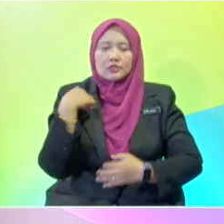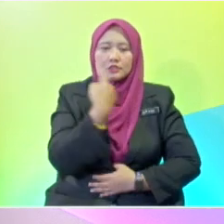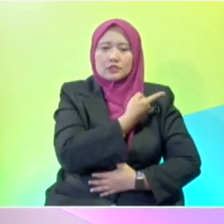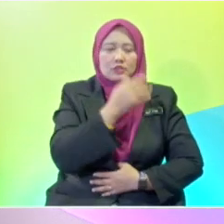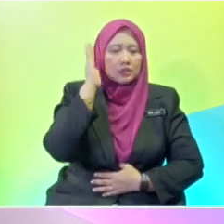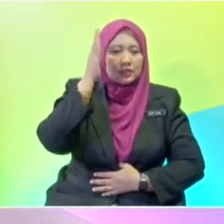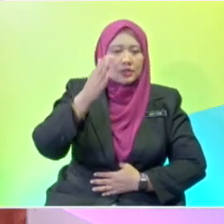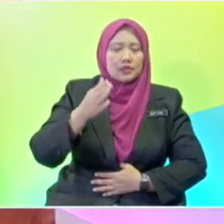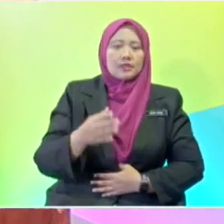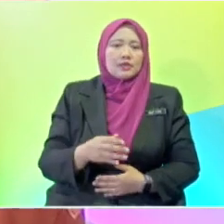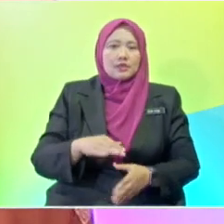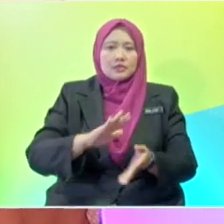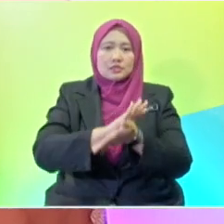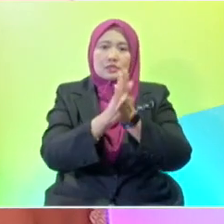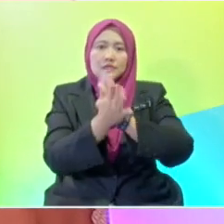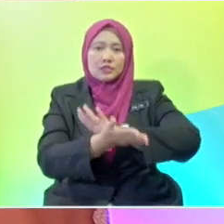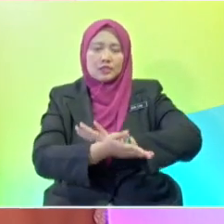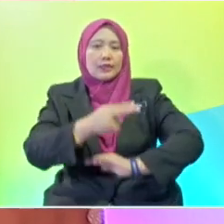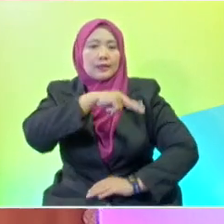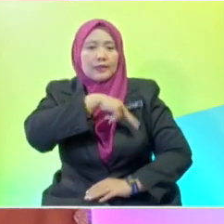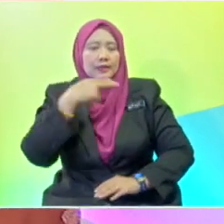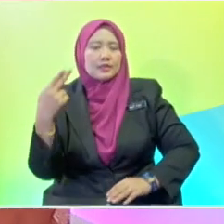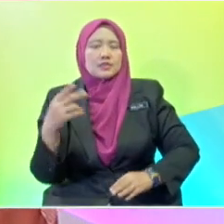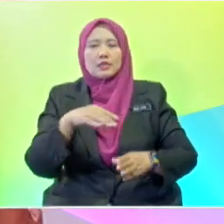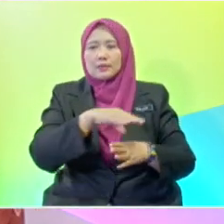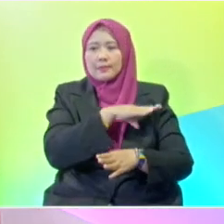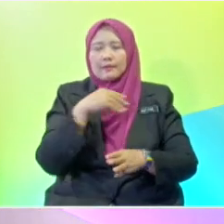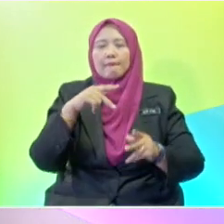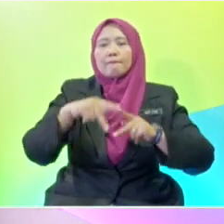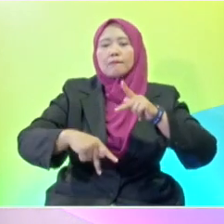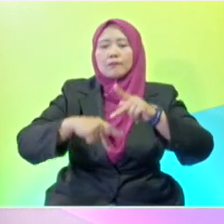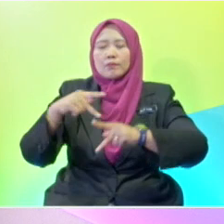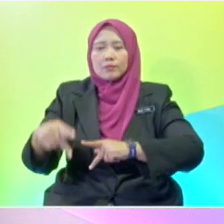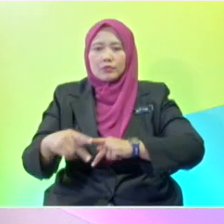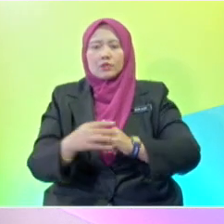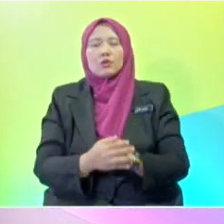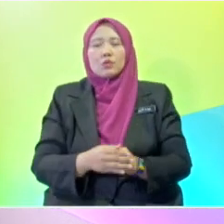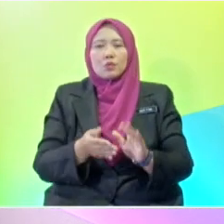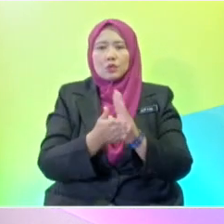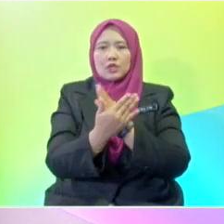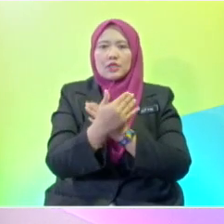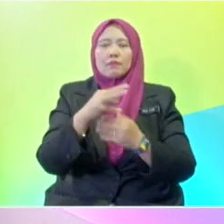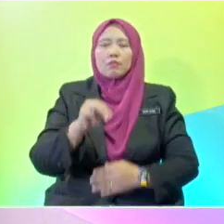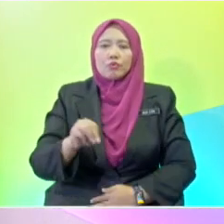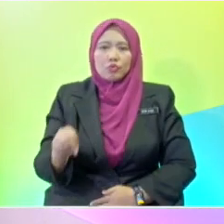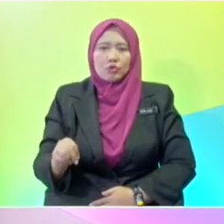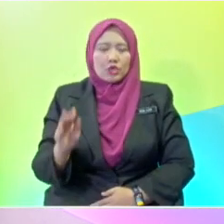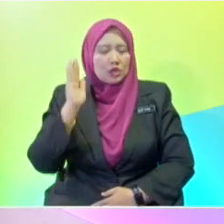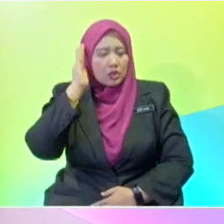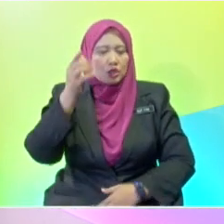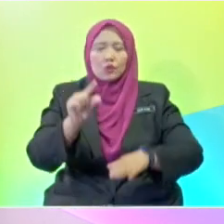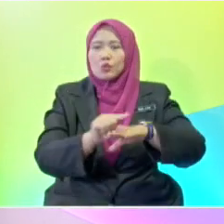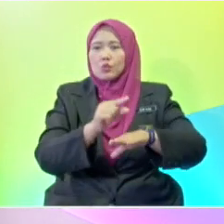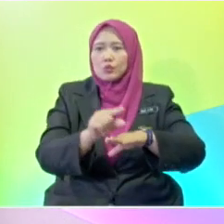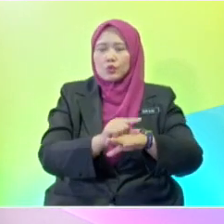hasil ataupun Project yang dihasilkan oleh murid ya dan murid menggunakan kekreatifan dan